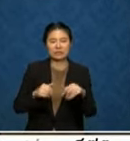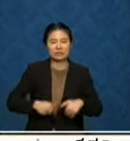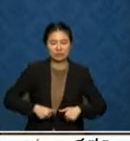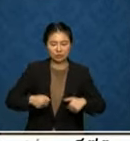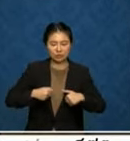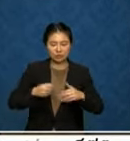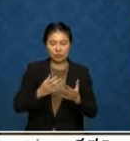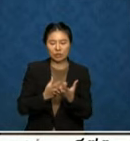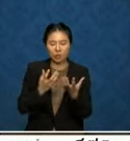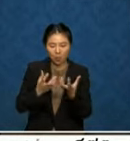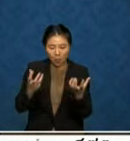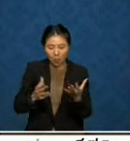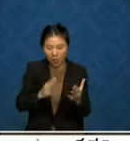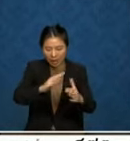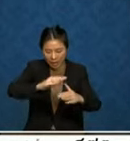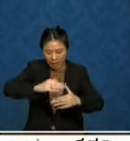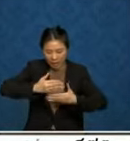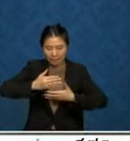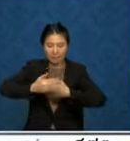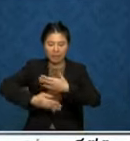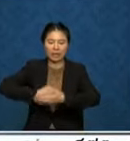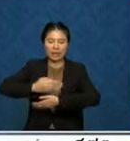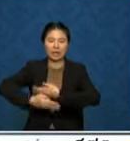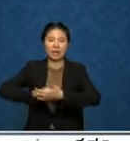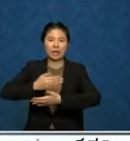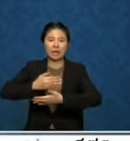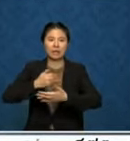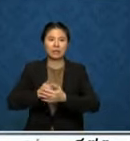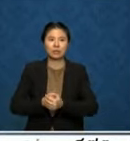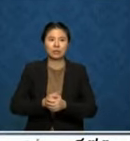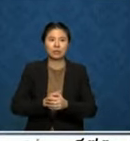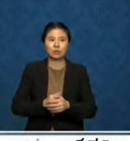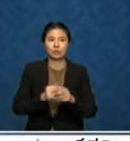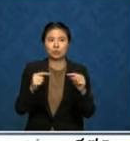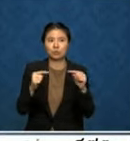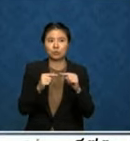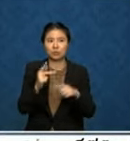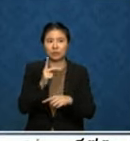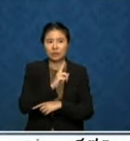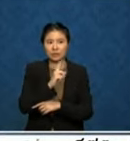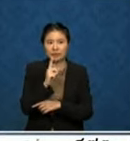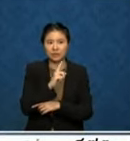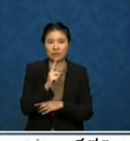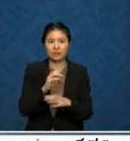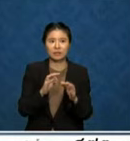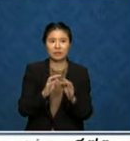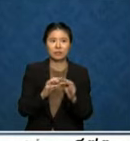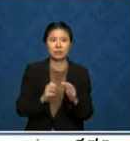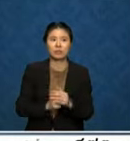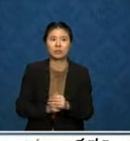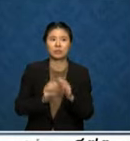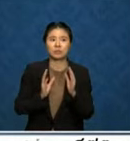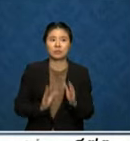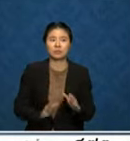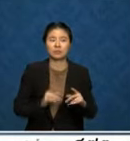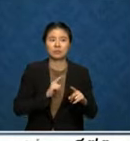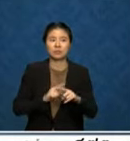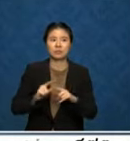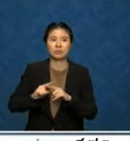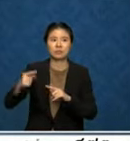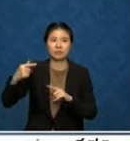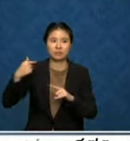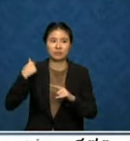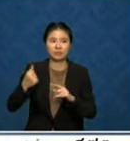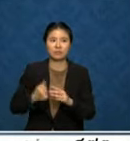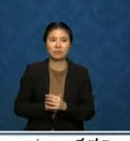าไว้กับคนเหล่านั้นค่ะข้อสังเกตค่ะท่านประธานรายการที่นำเสนอเรื่องราวความ สำเร็จของกลุ่มบุคคลเหล่านี้เนี่ยดูเหมือน